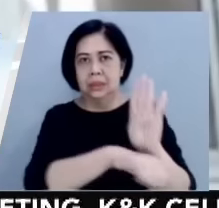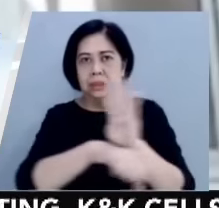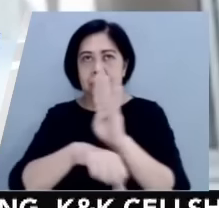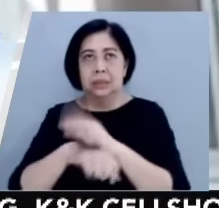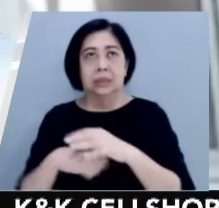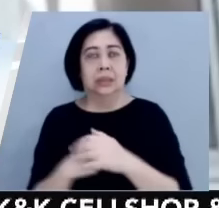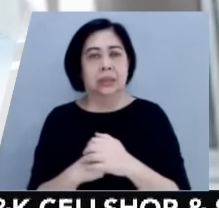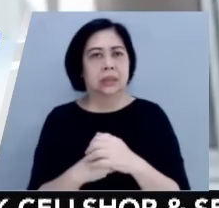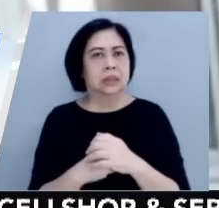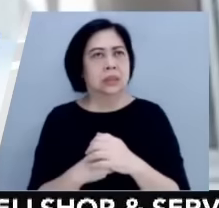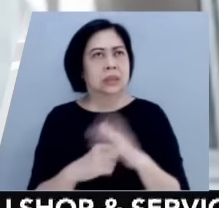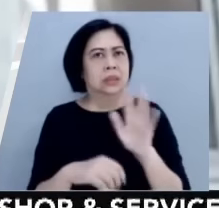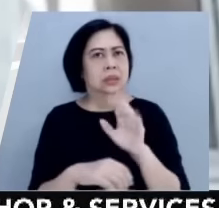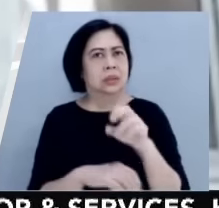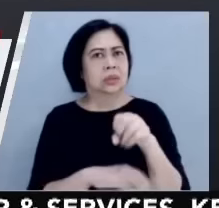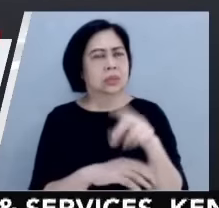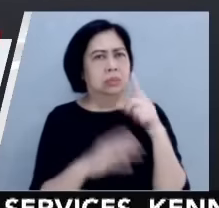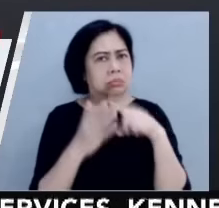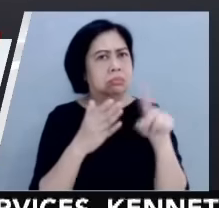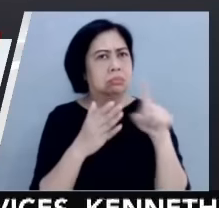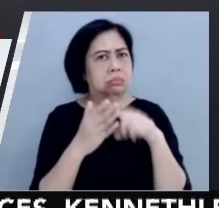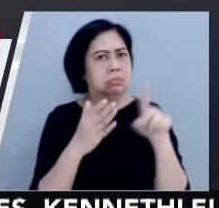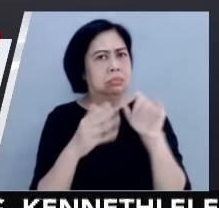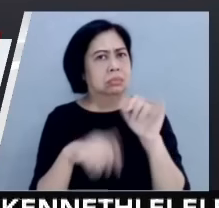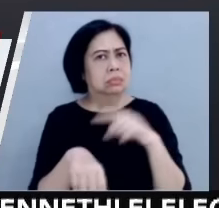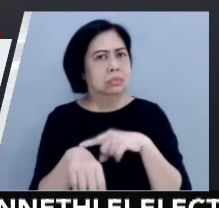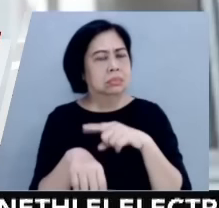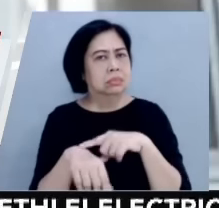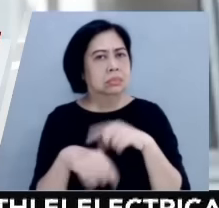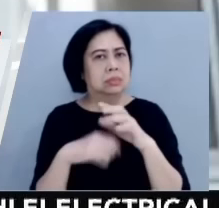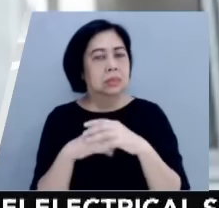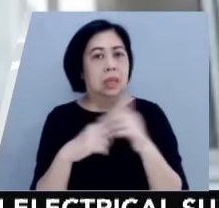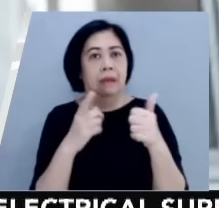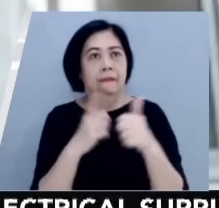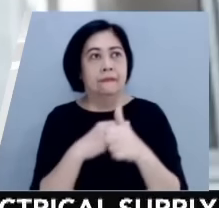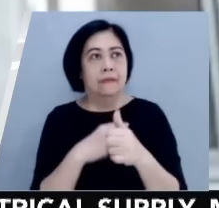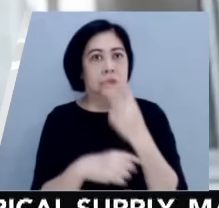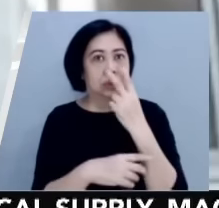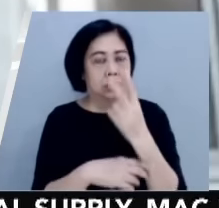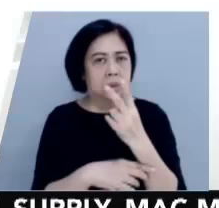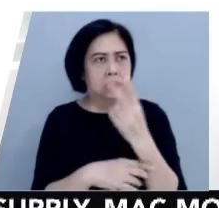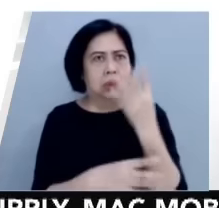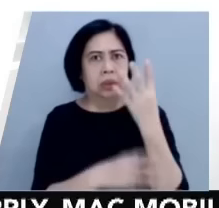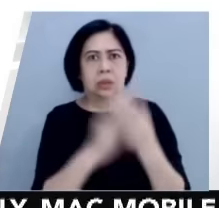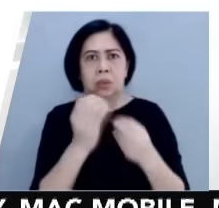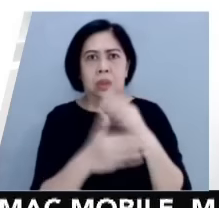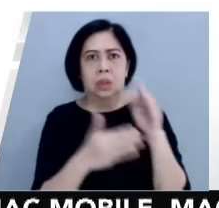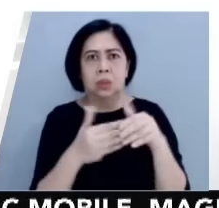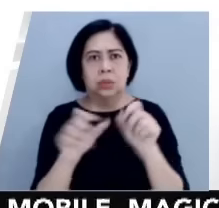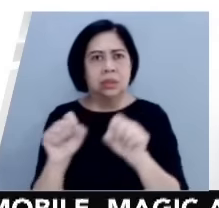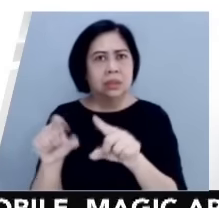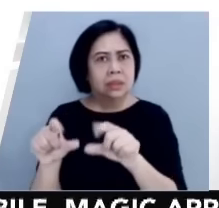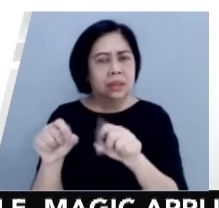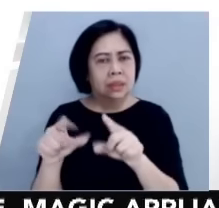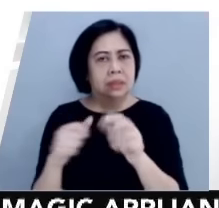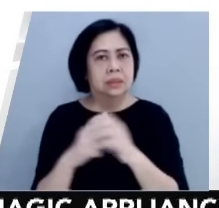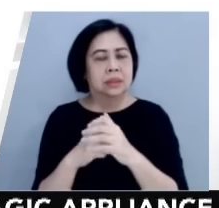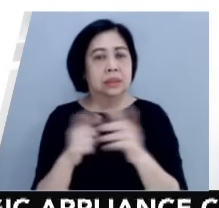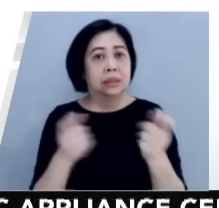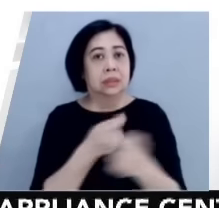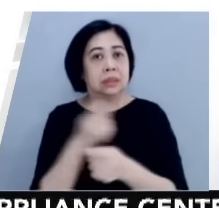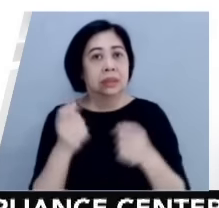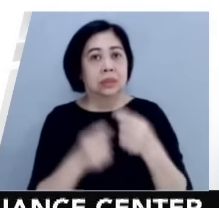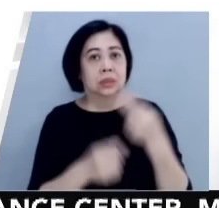12. So lagi ko chinecheck ng ganong oras. Ang una ko pong nakita, nawala yung lahat ng sales. Sa transaction history ni